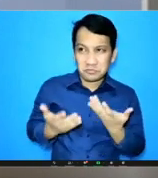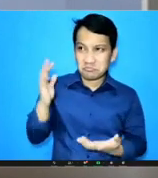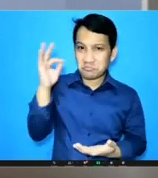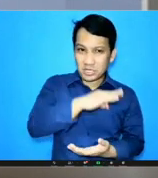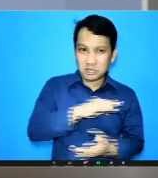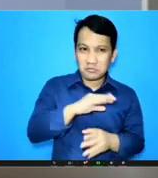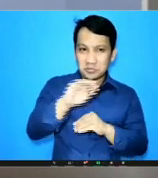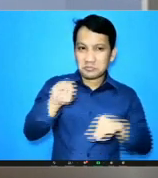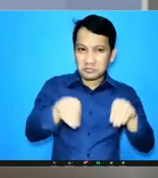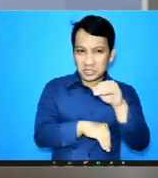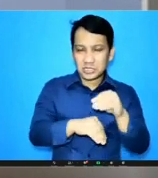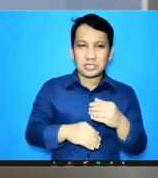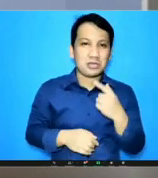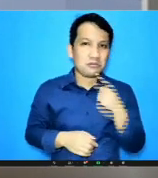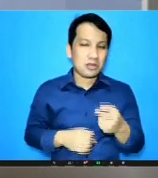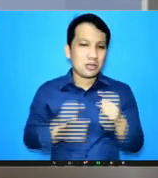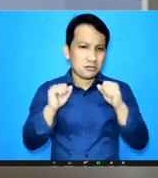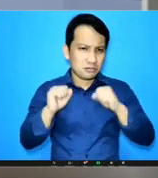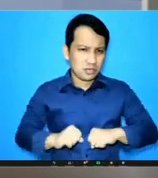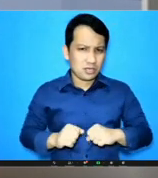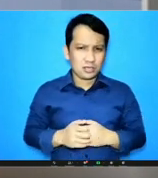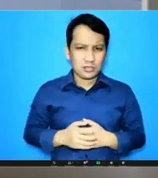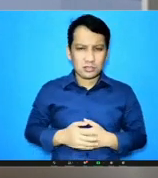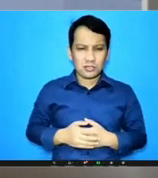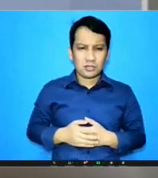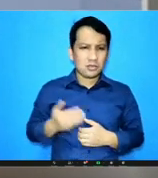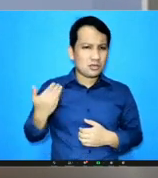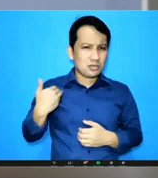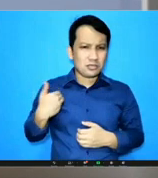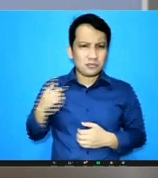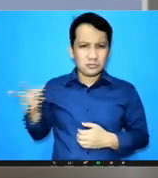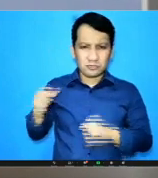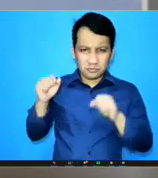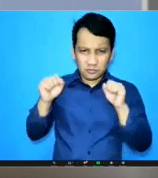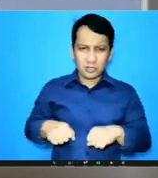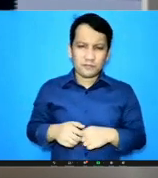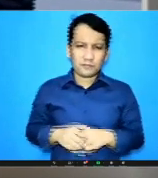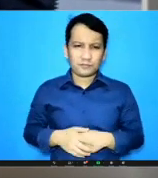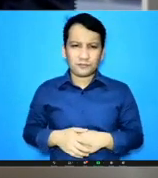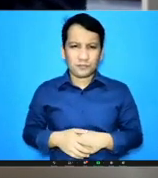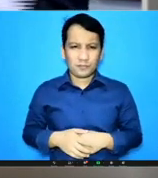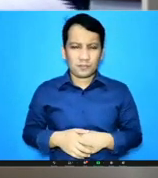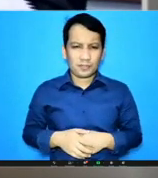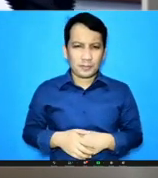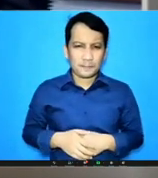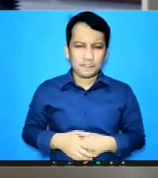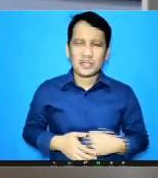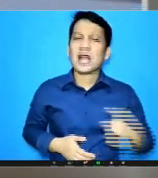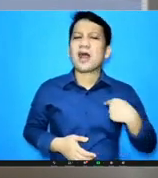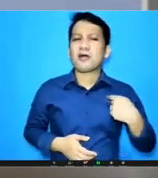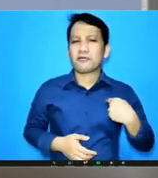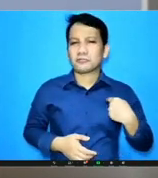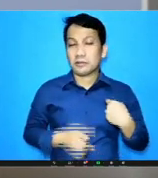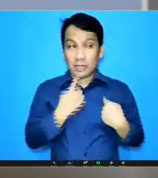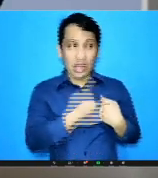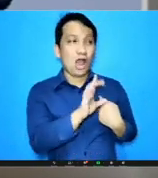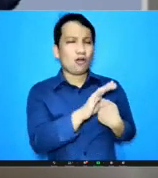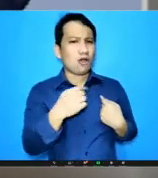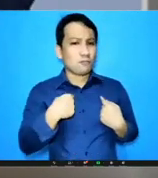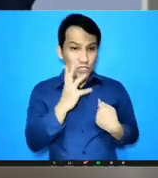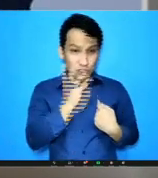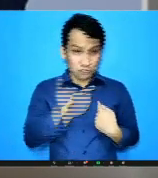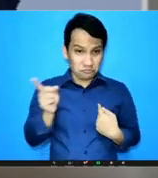mapalitan. Kahit pwede daw po yung buhok, hindi daw po sa kanya. Ma'am, akong bahala. Kung sino may nagsabi sa